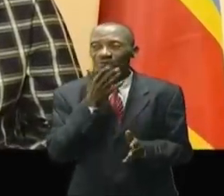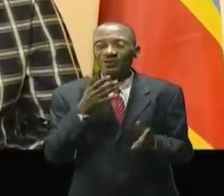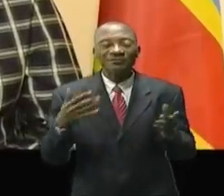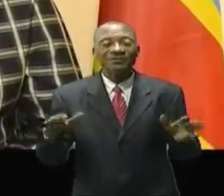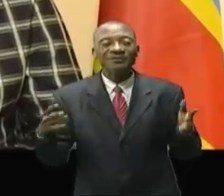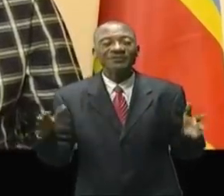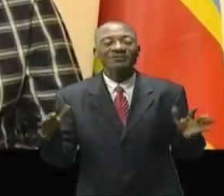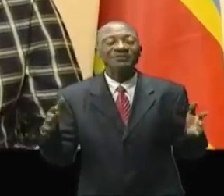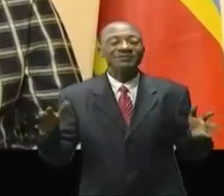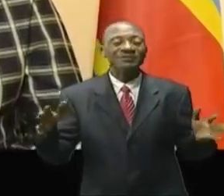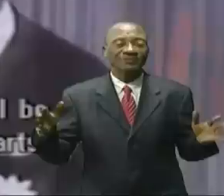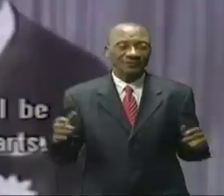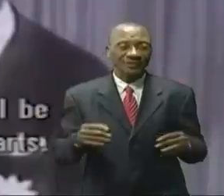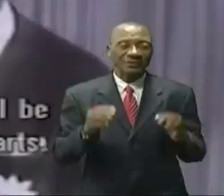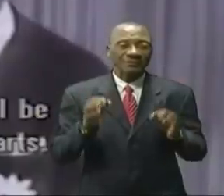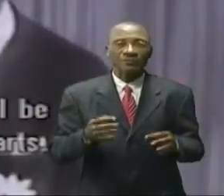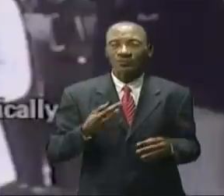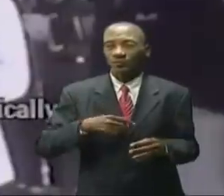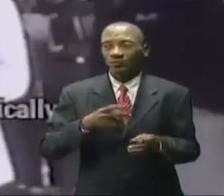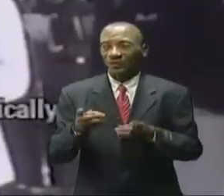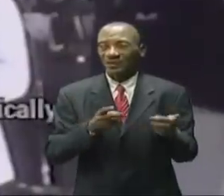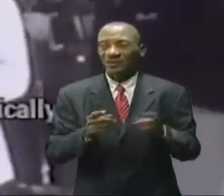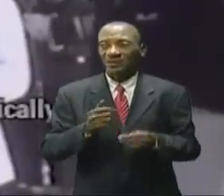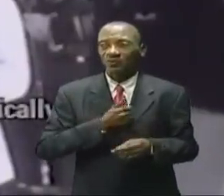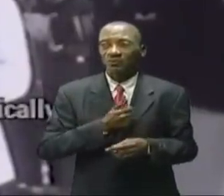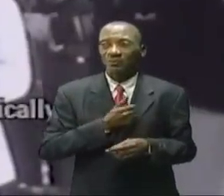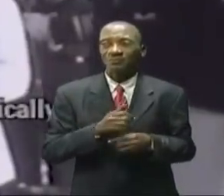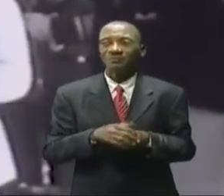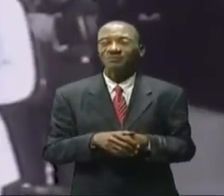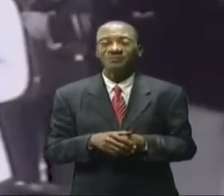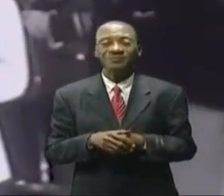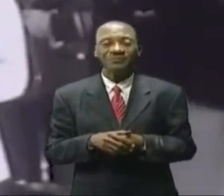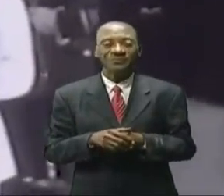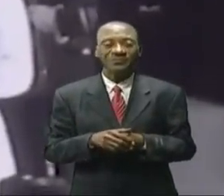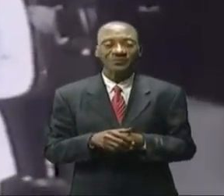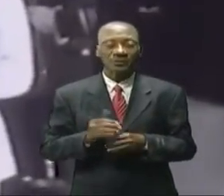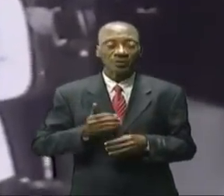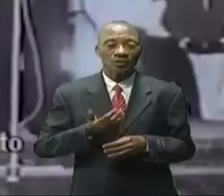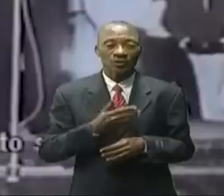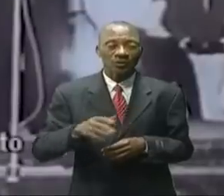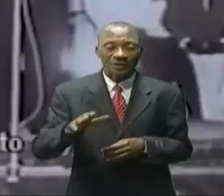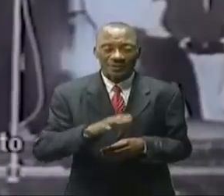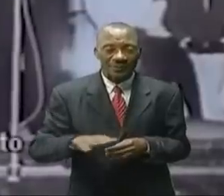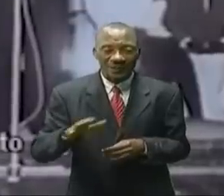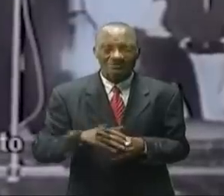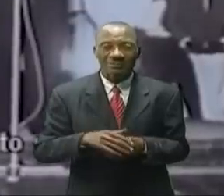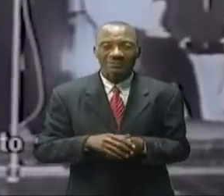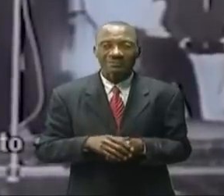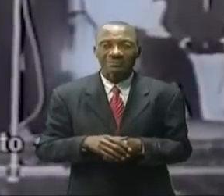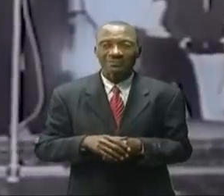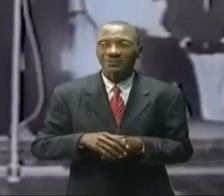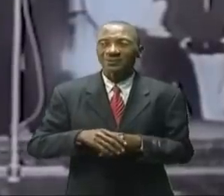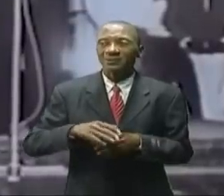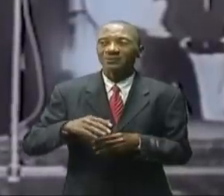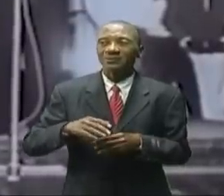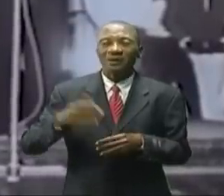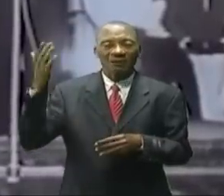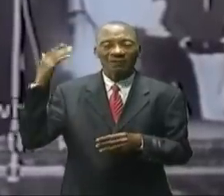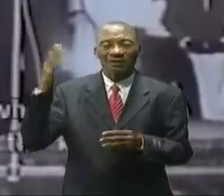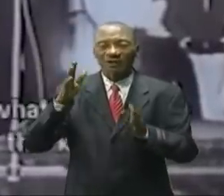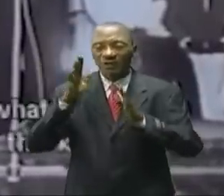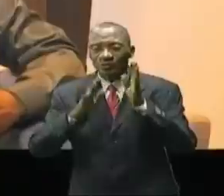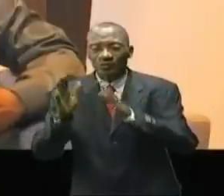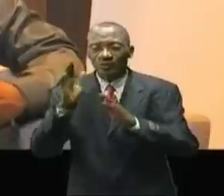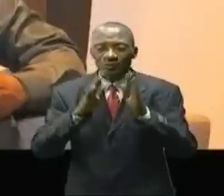peut se dire indépendant? Notre pays mérite mieux. Après plusieurs zones de violence, de